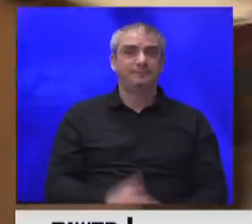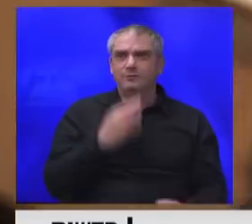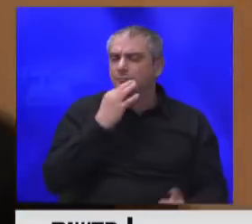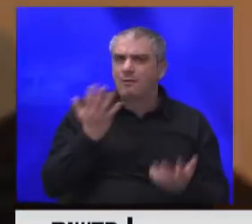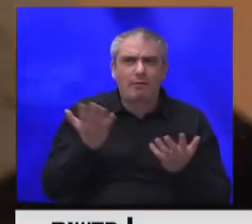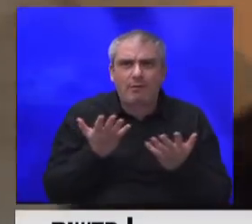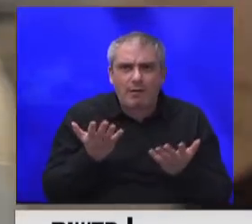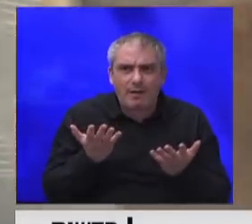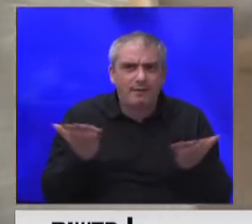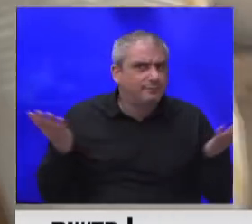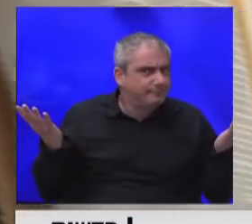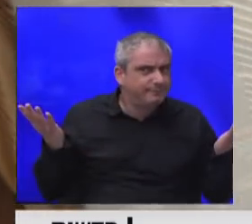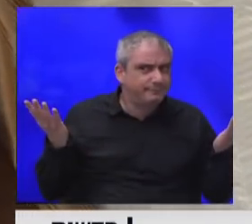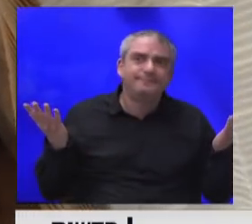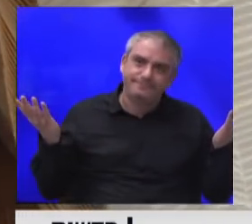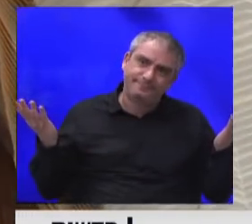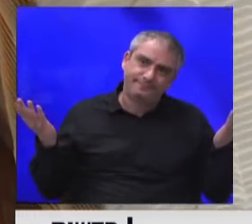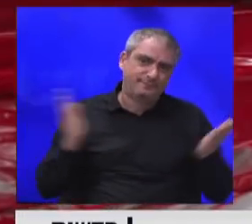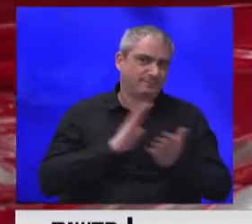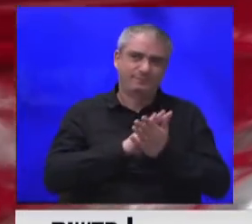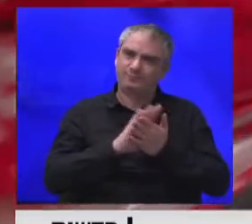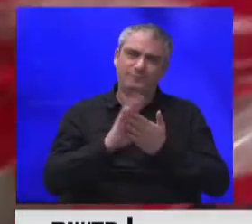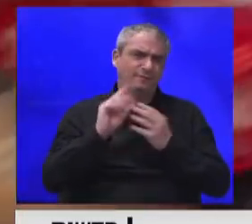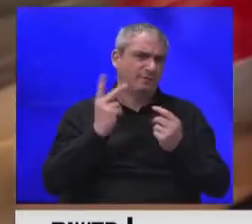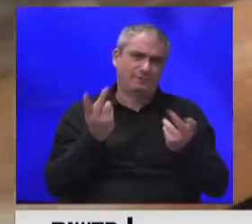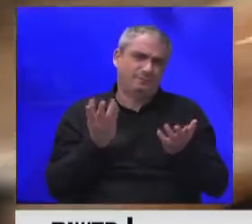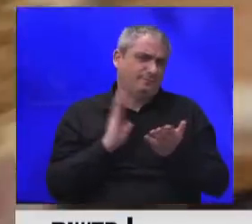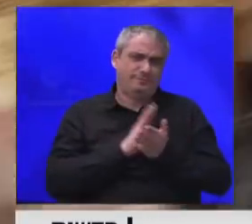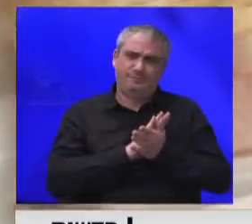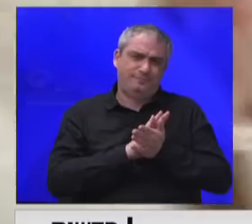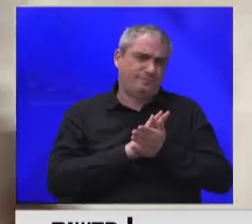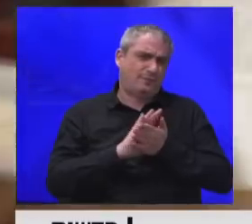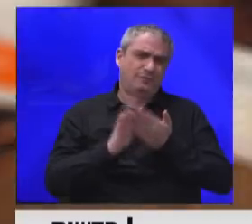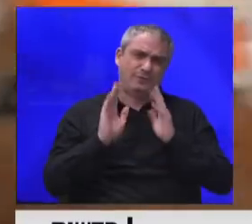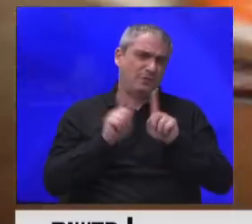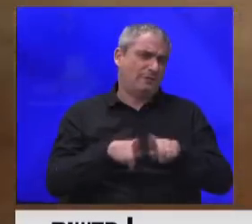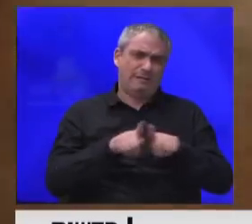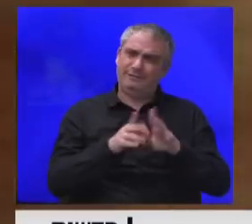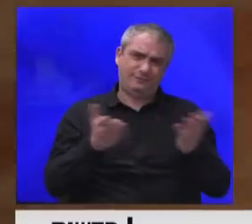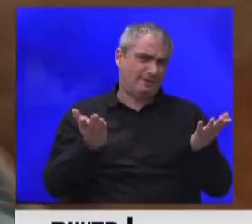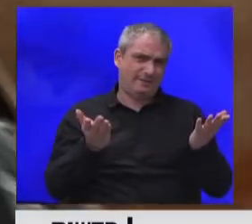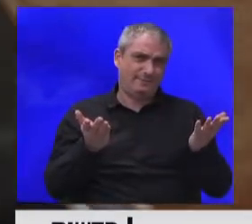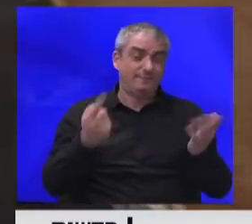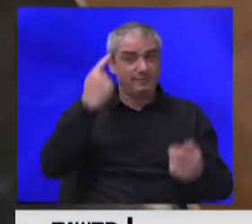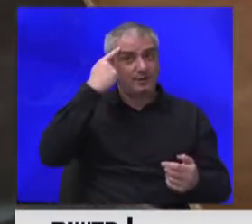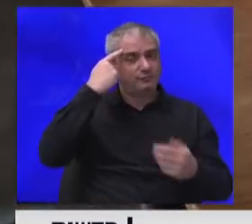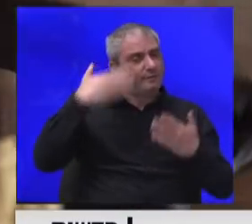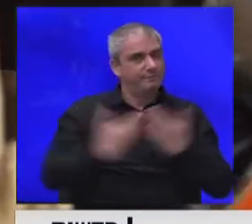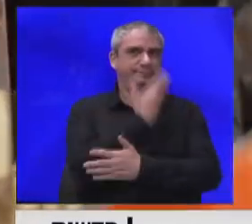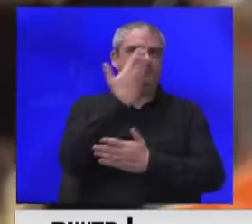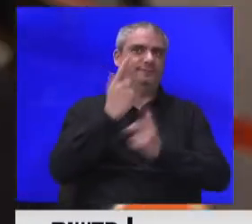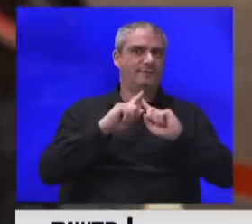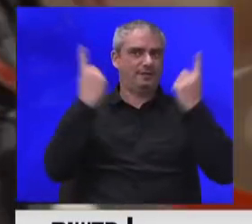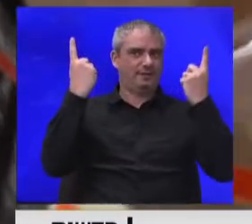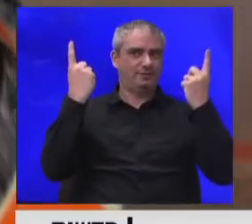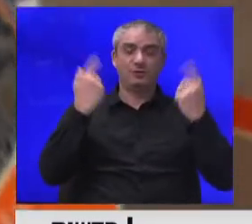שואלים איך זה? אז זהו לכאורה פשוט מאוד, אפילו קלישאתי, לחשוב מחוץ לקופסה.